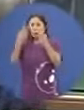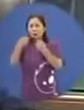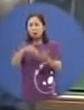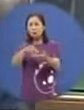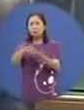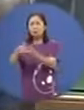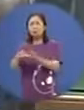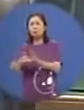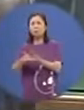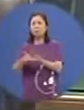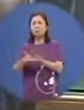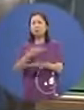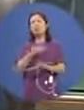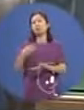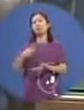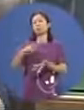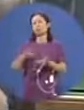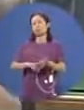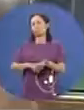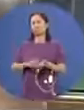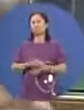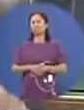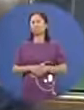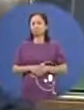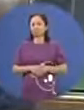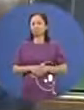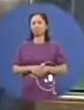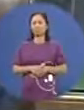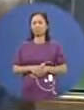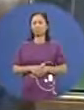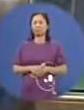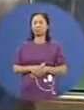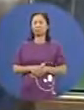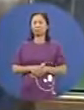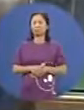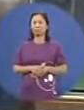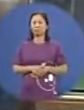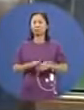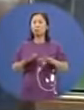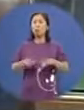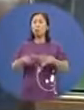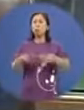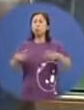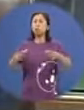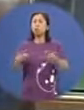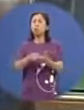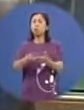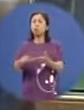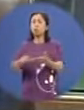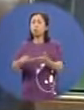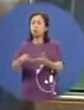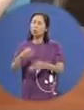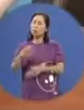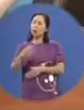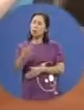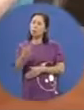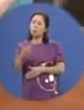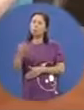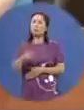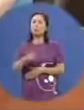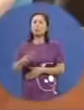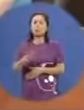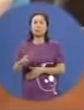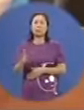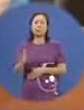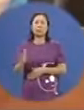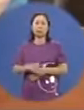どん入ってくれて結構ですよと、で登録された人がこれがね今どんどん増えていてね、800人ぐらいにもなって すごい 予